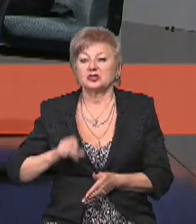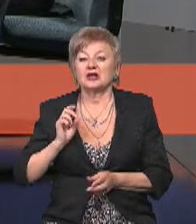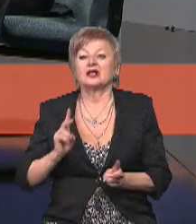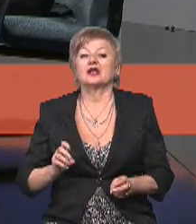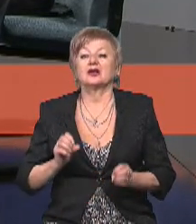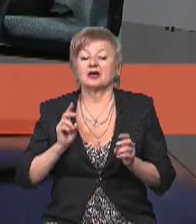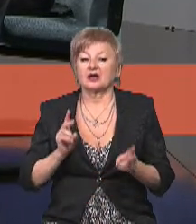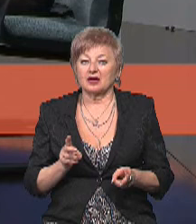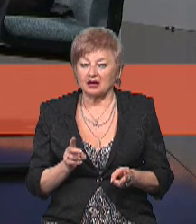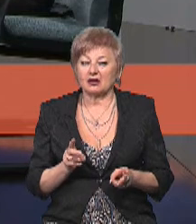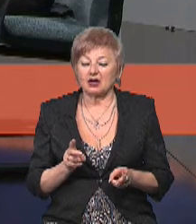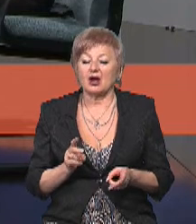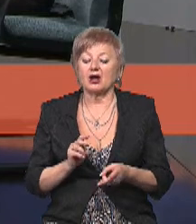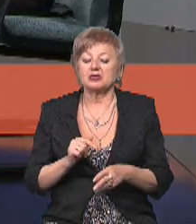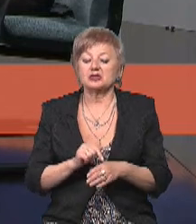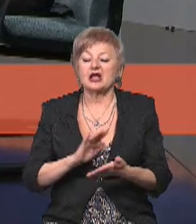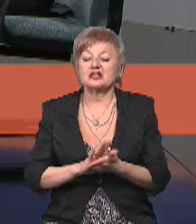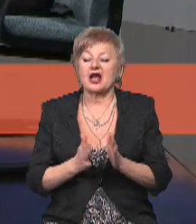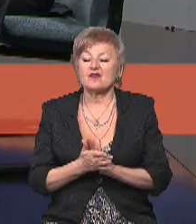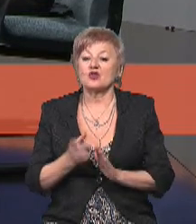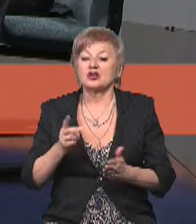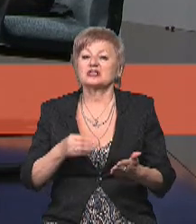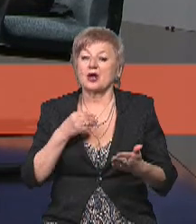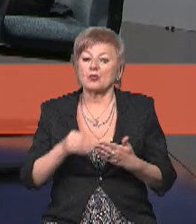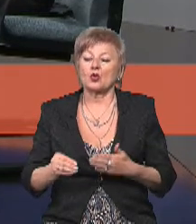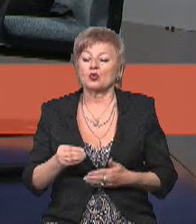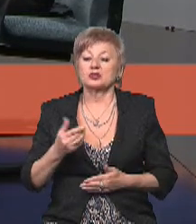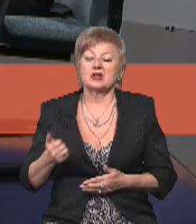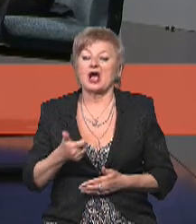как составить этот договор на покупку газа впрок?